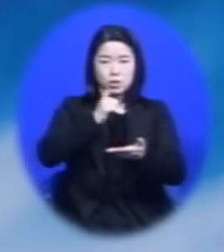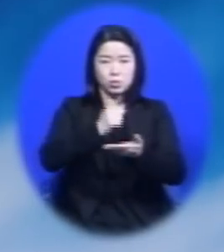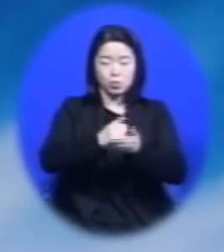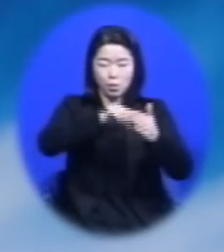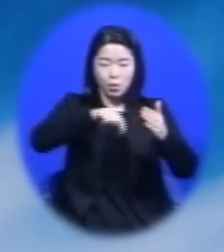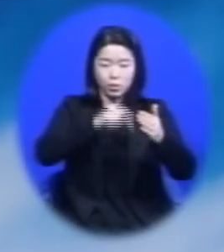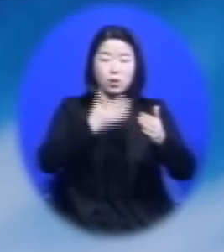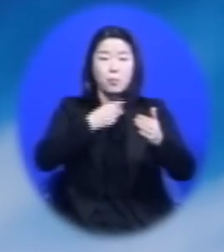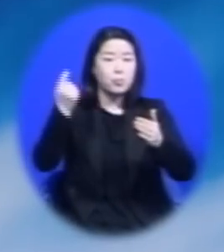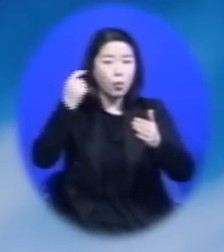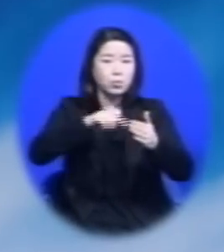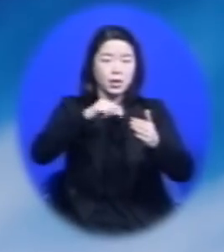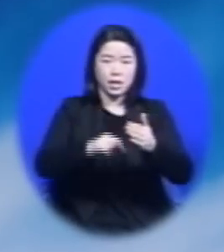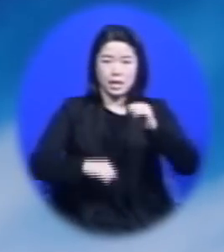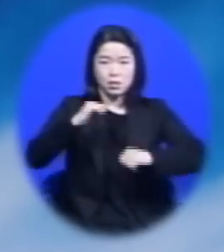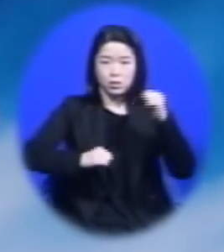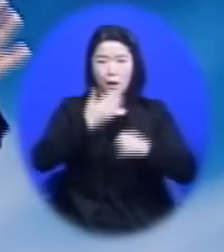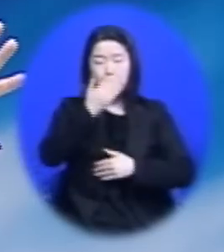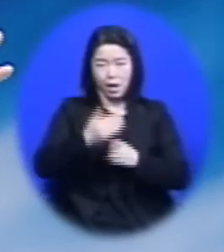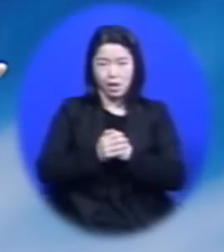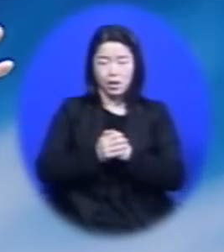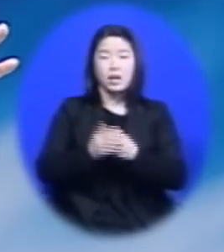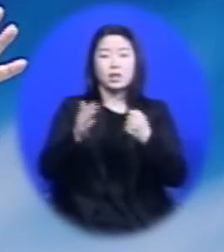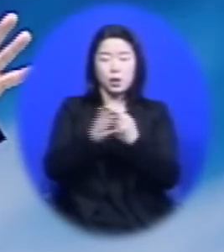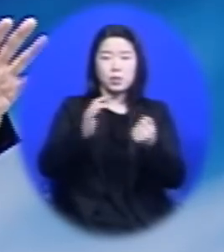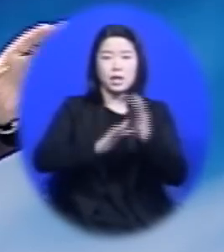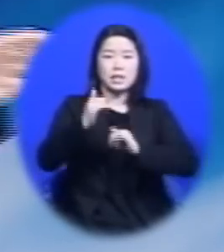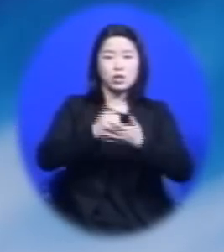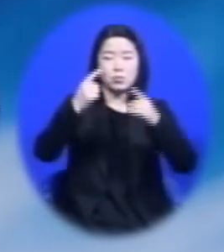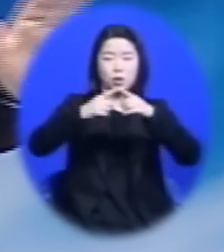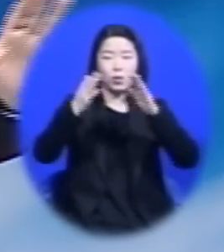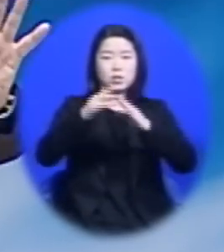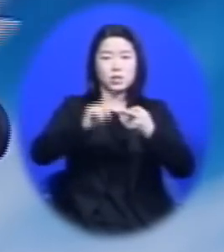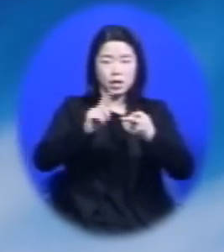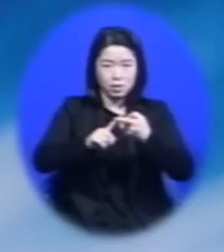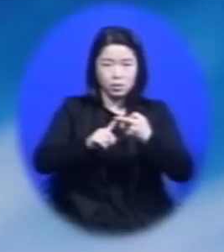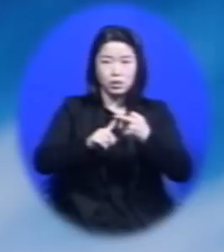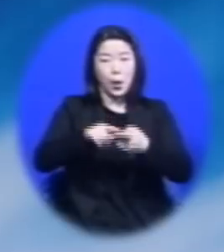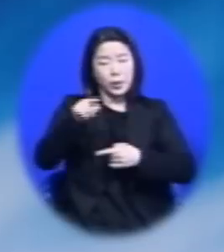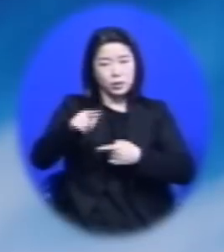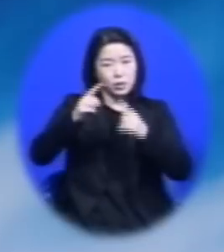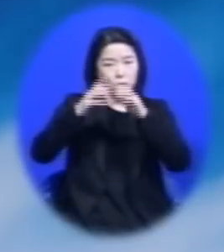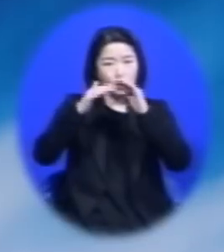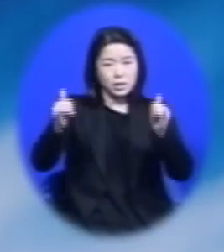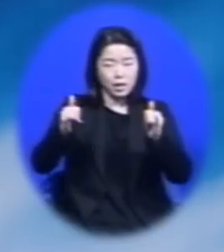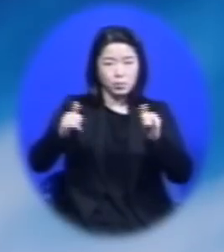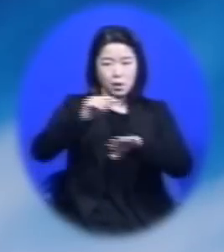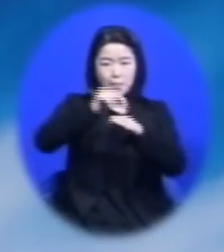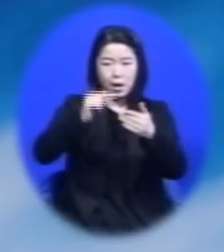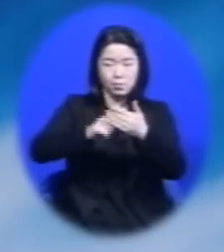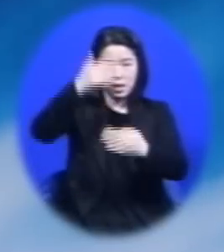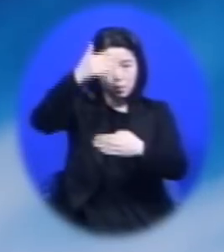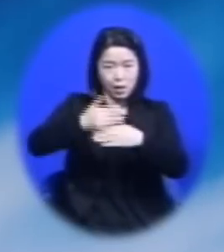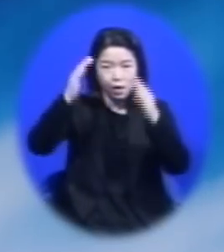역사가 일어나는 그러니까 예수님의 교회인지 아닌지는 교인들 사이에 마음의 장벽이 허물어졌는데 보면